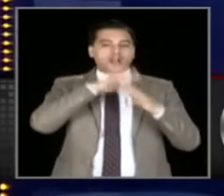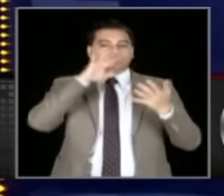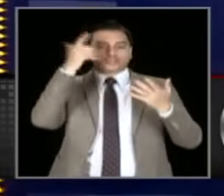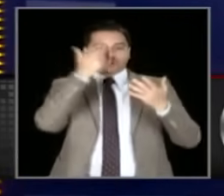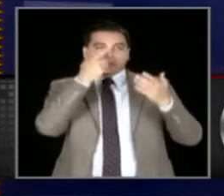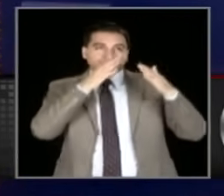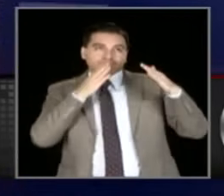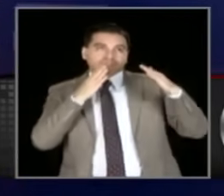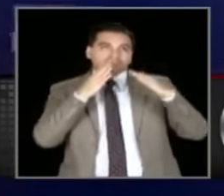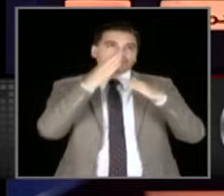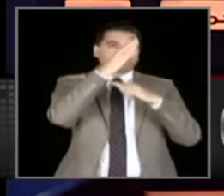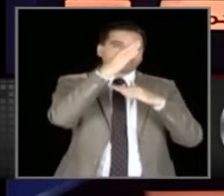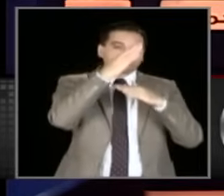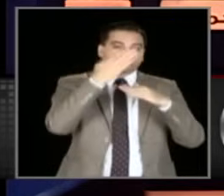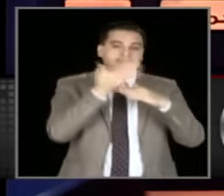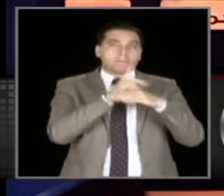وبالتحديد في أغسطس